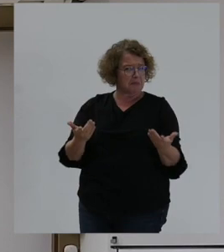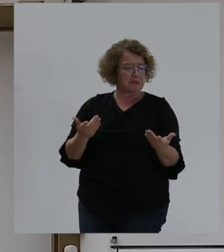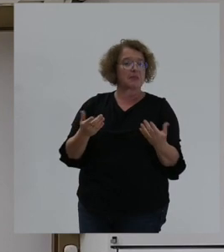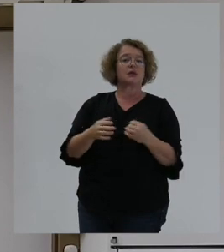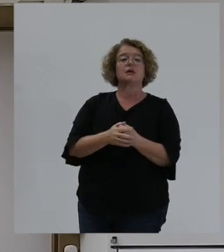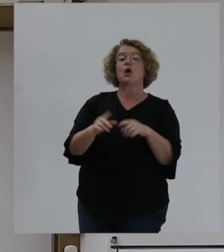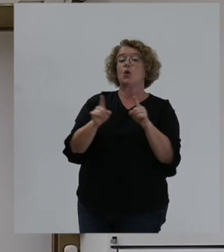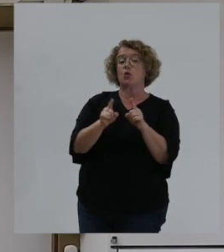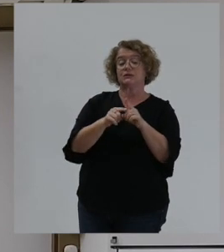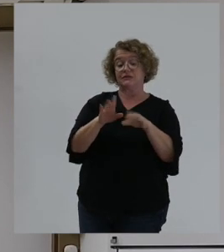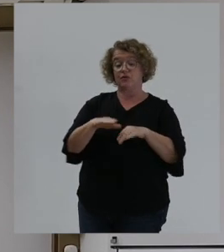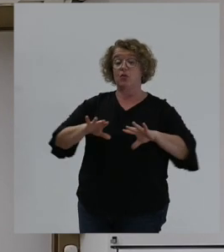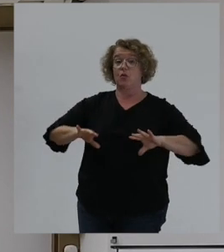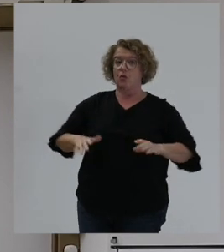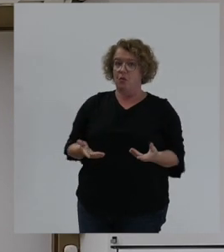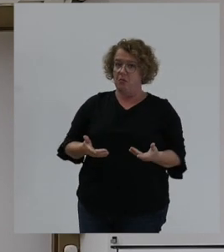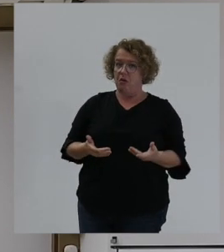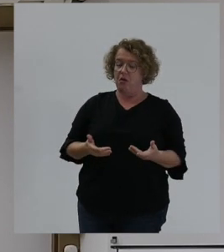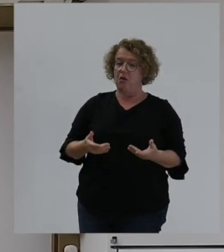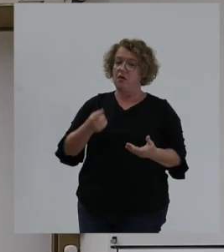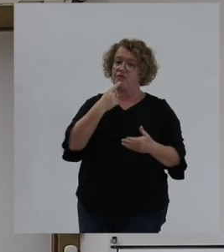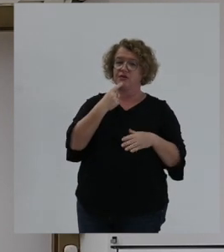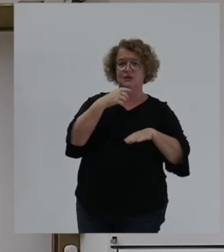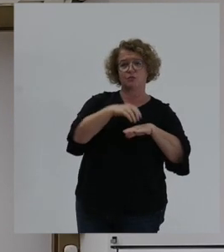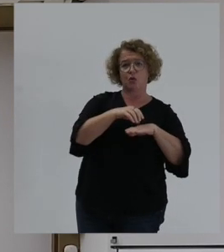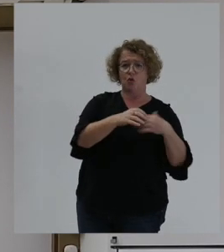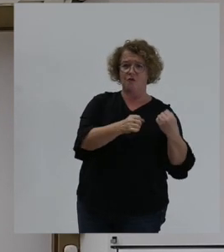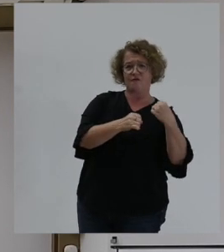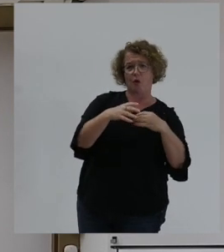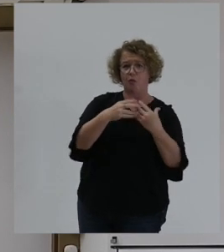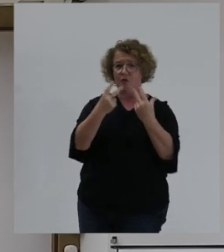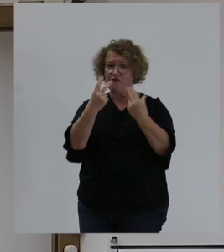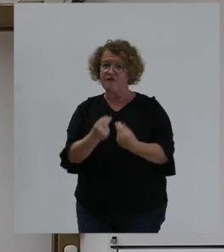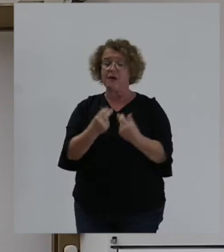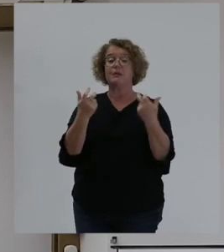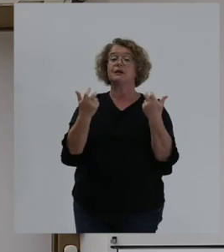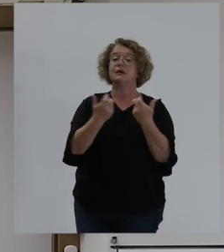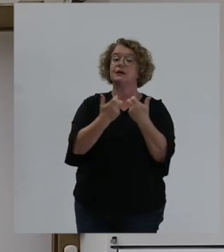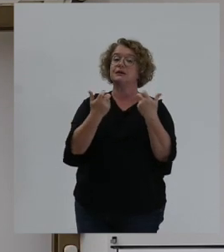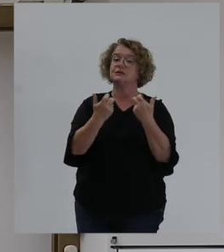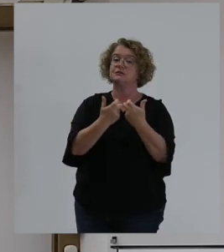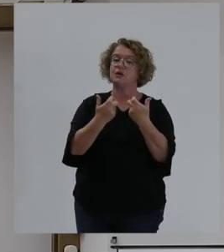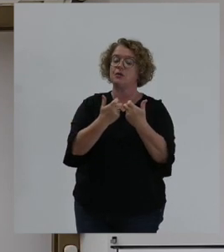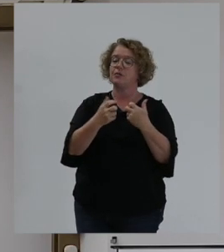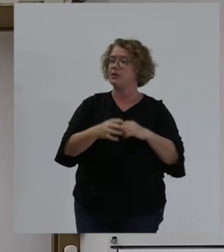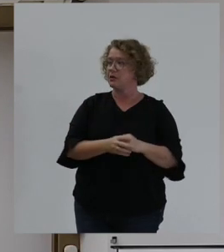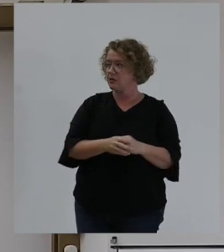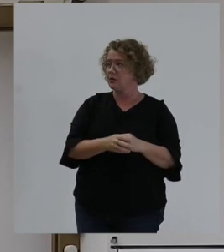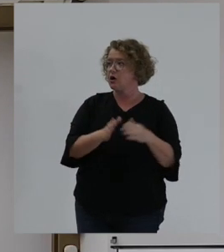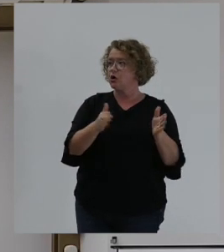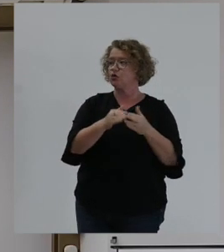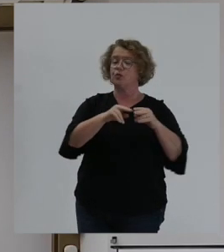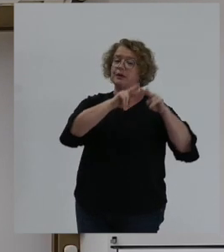ça, surtout ça pouvait fonctionner. Est-ce qu'il y a un pôle fort et un pôle faible? Si je prends par exemple le domaine